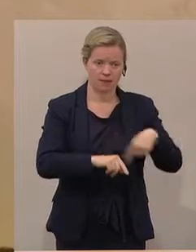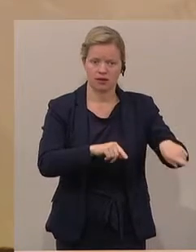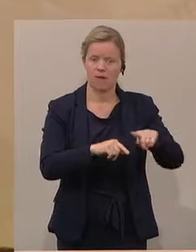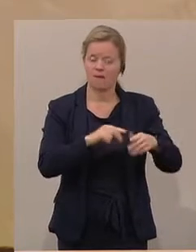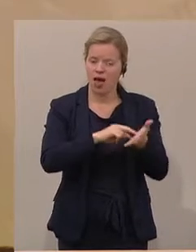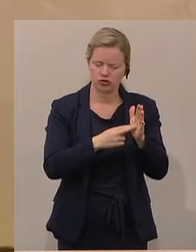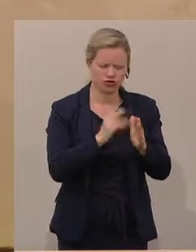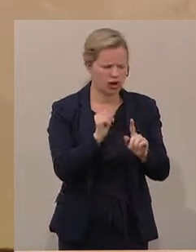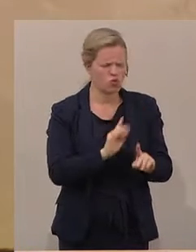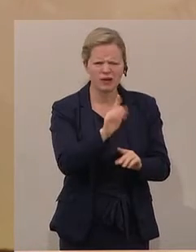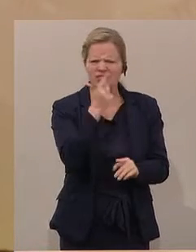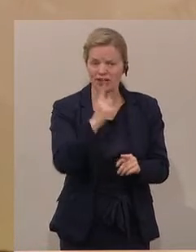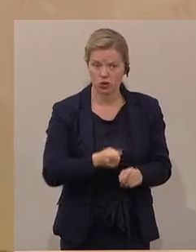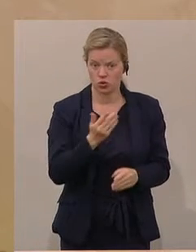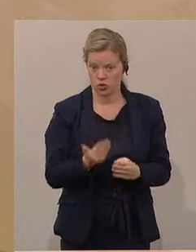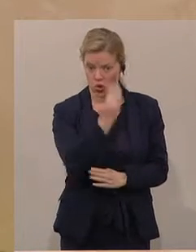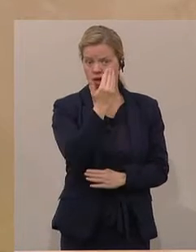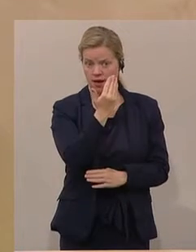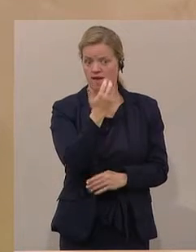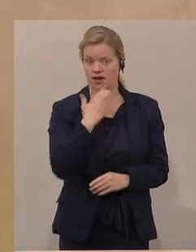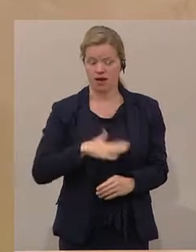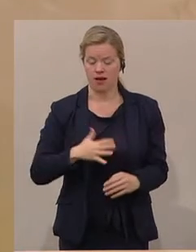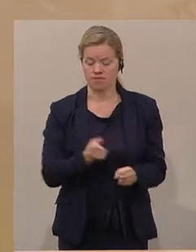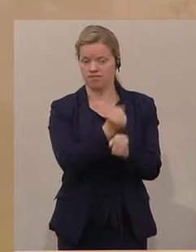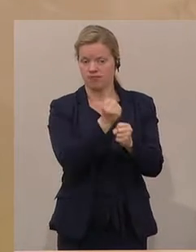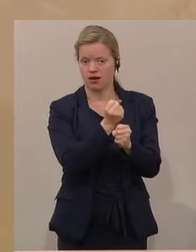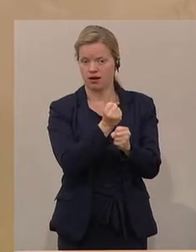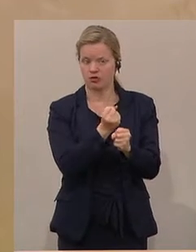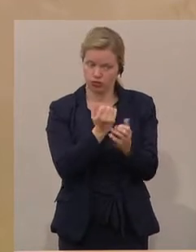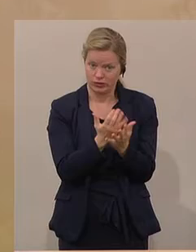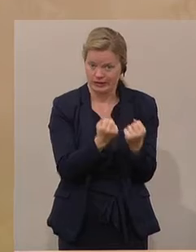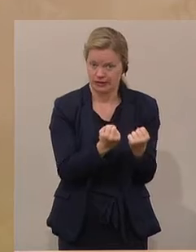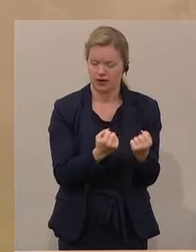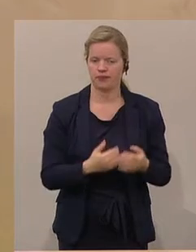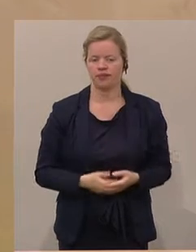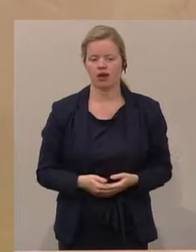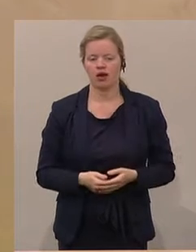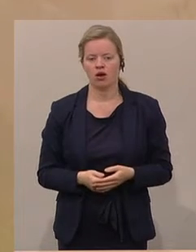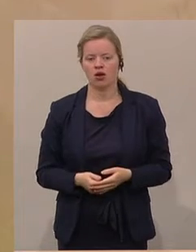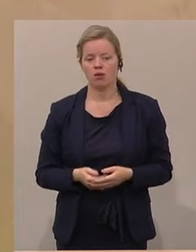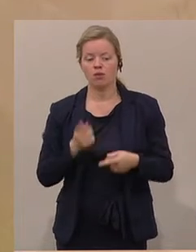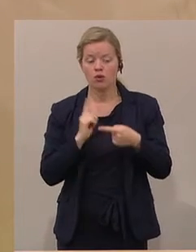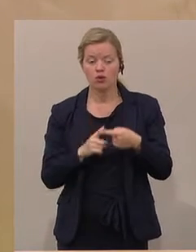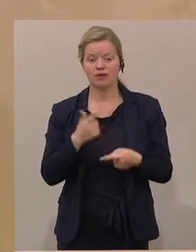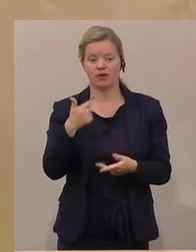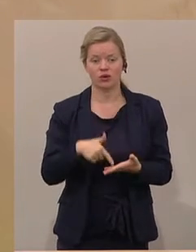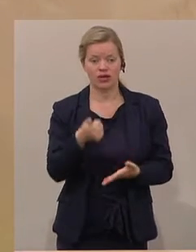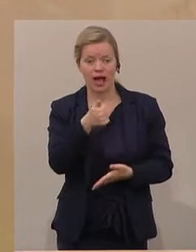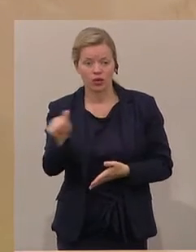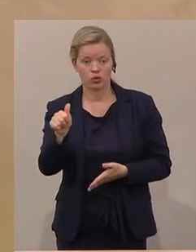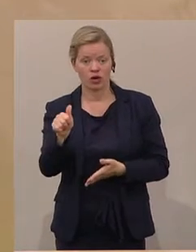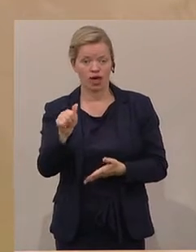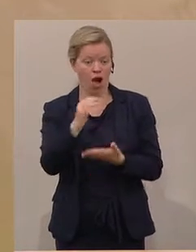2000 neue Planstellen auch schaffen und sichergestellt haben, plus 2100 Ausbildungsplanstellen. Auch